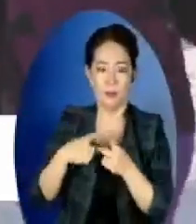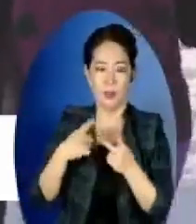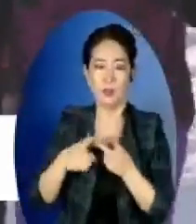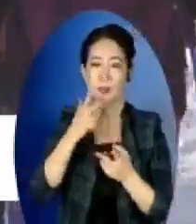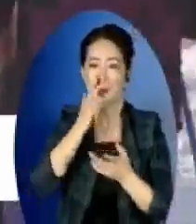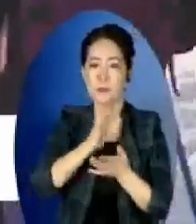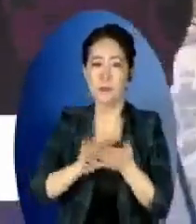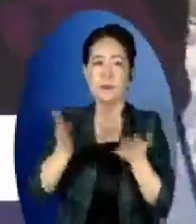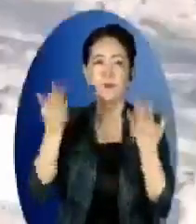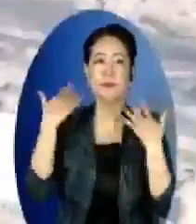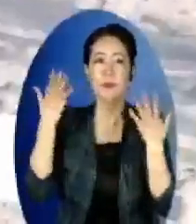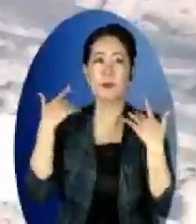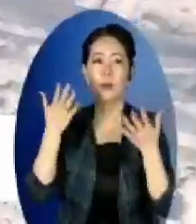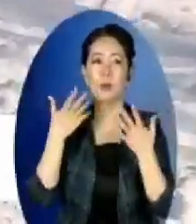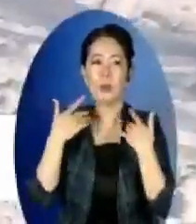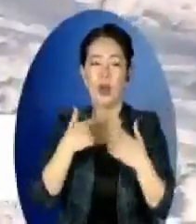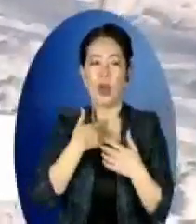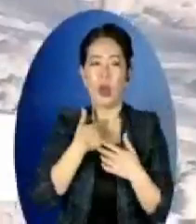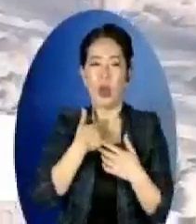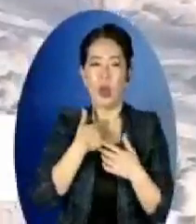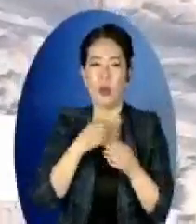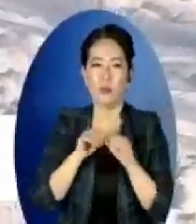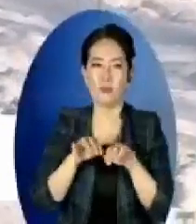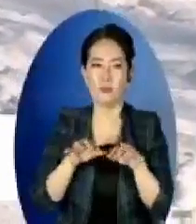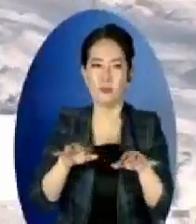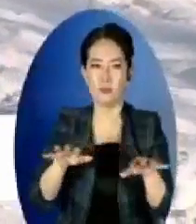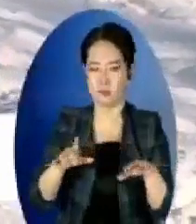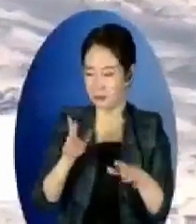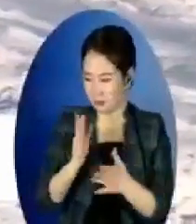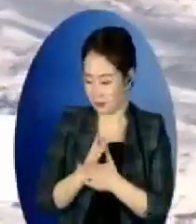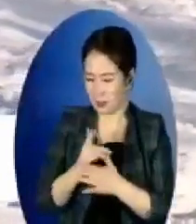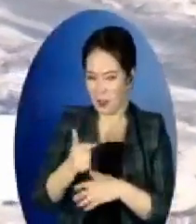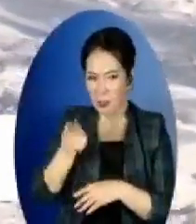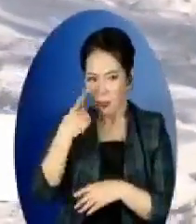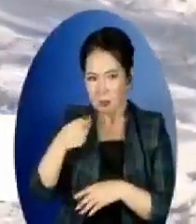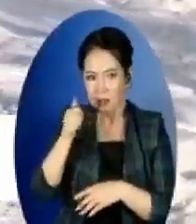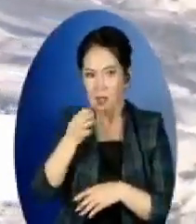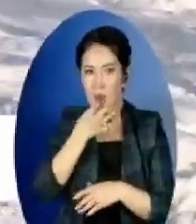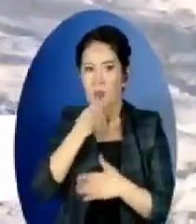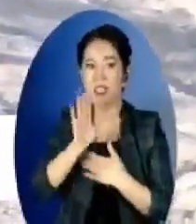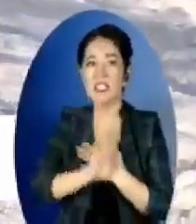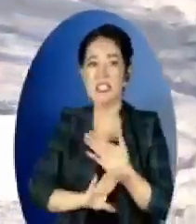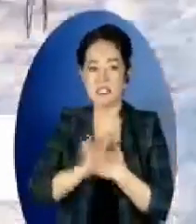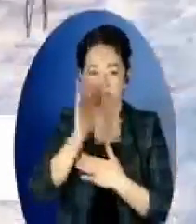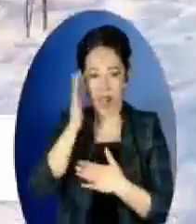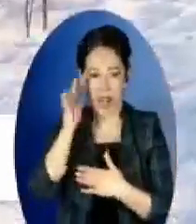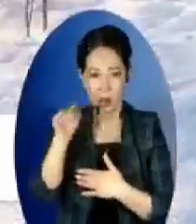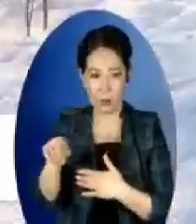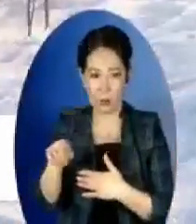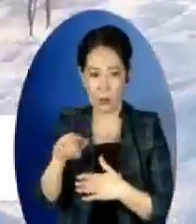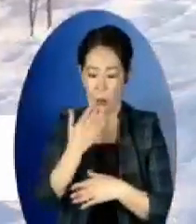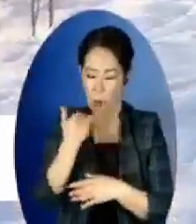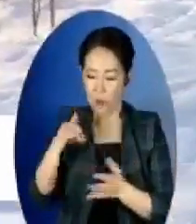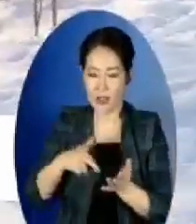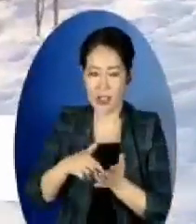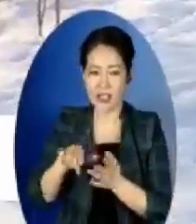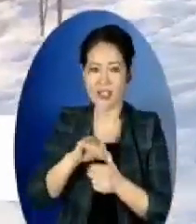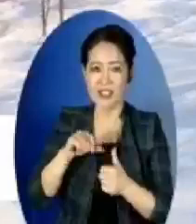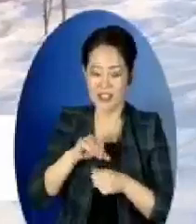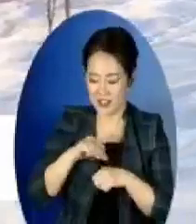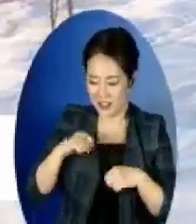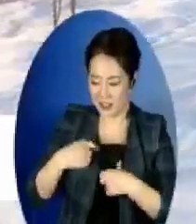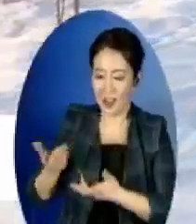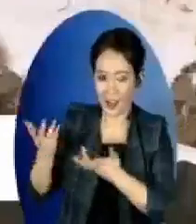цэвэр агаар хөдөлгөөн хоёр, ханиад томооны дэгдэлт өндөртэй энэ үед хамгийн сайн өрдөчлөн сэргийлэх арга гэдгийг ууланд алхдаг иргэд хэлж